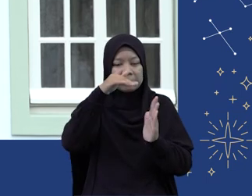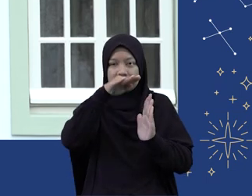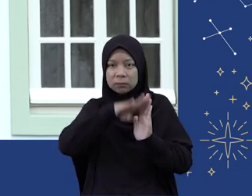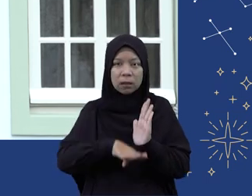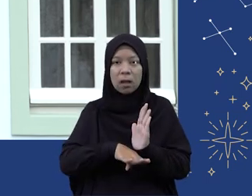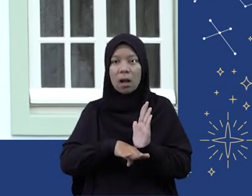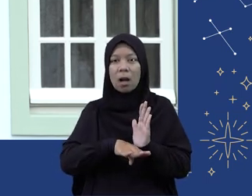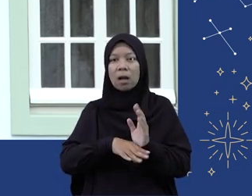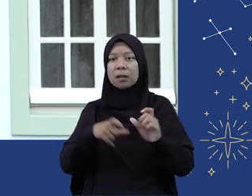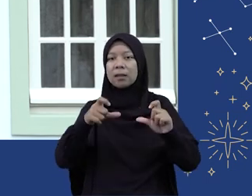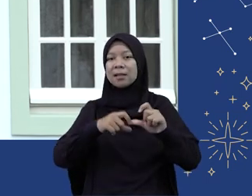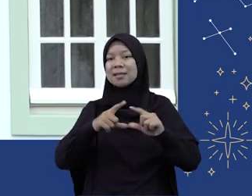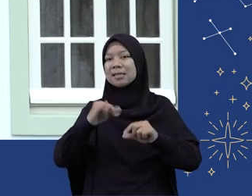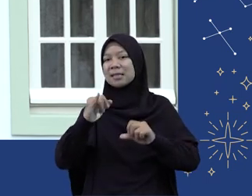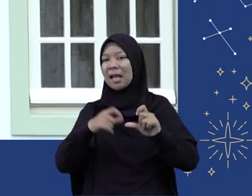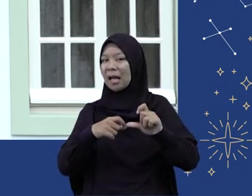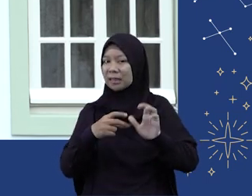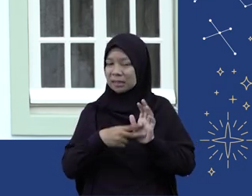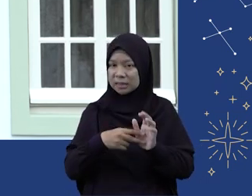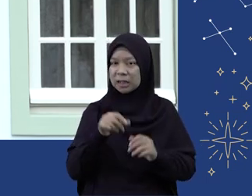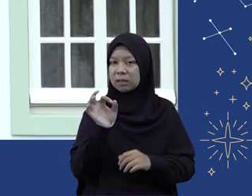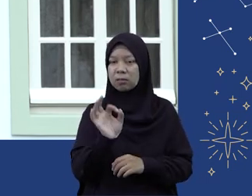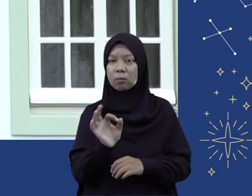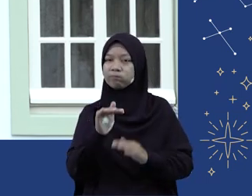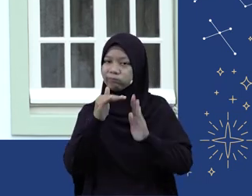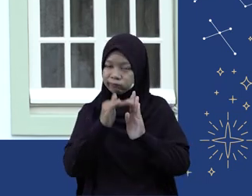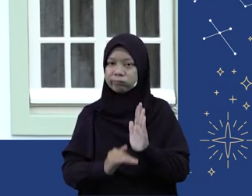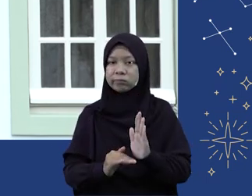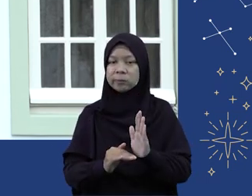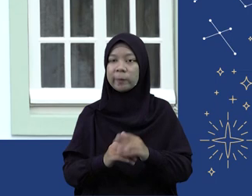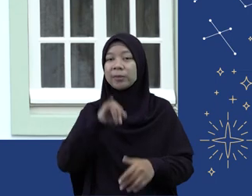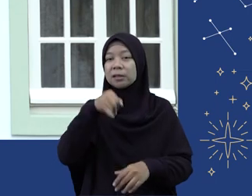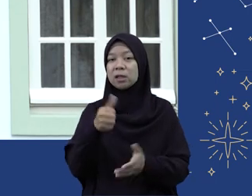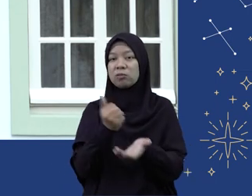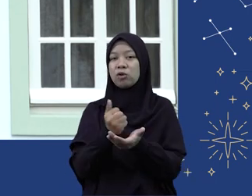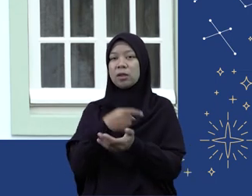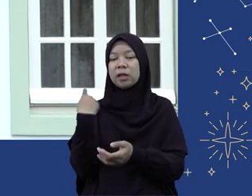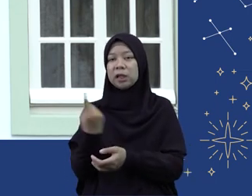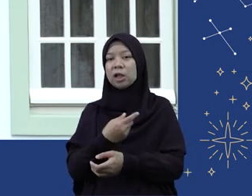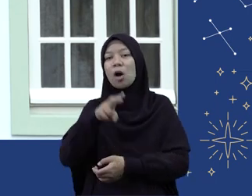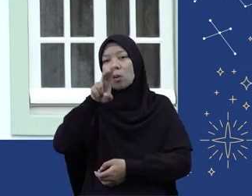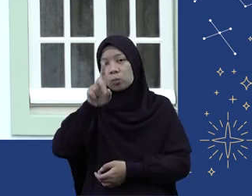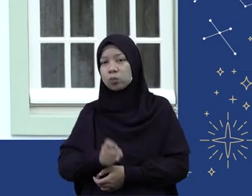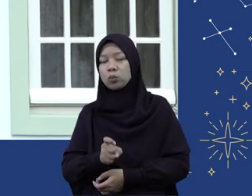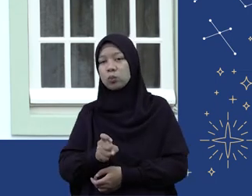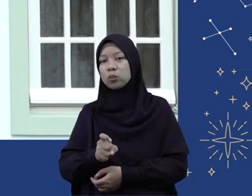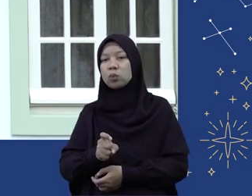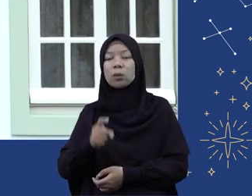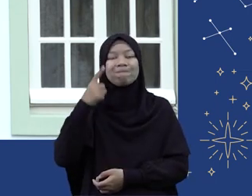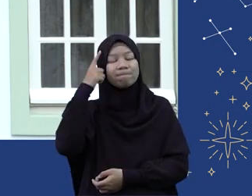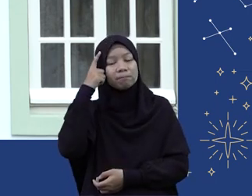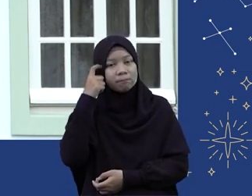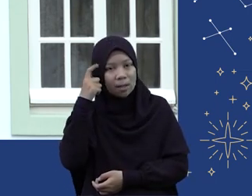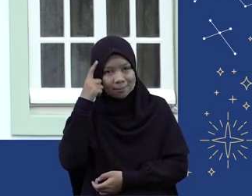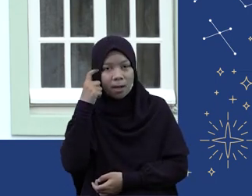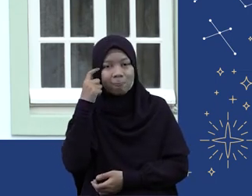gunanya tidak perlu pendidikan sains yaitu bermanfaat untuk masyarakat